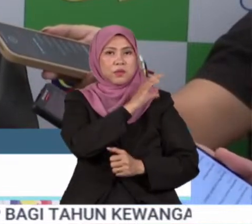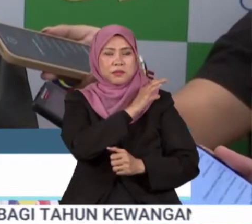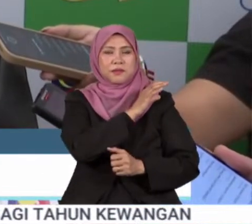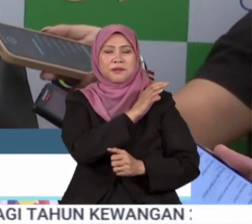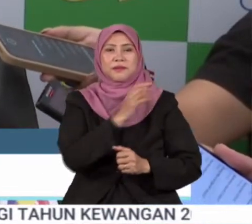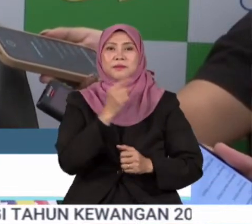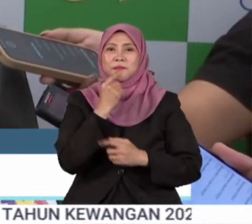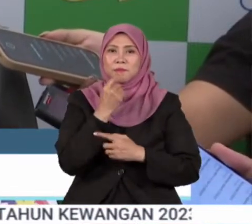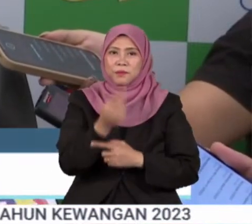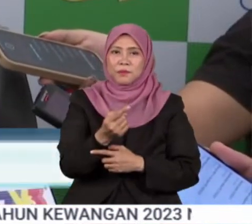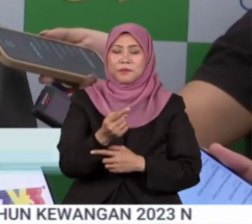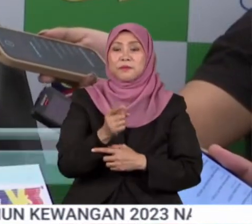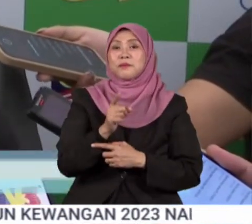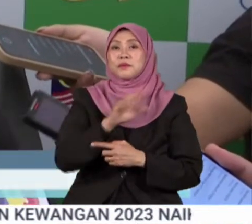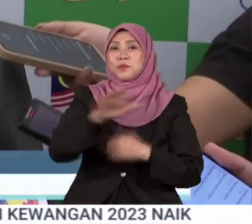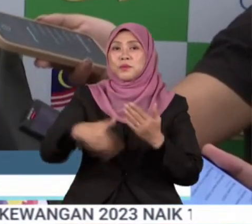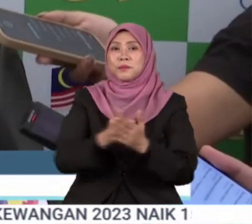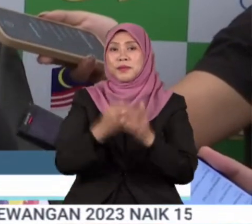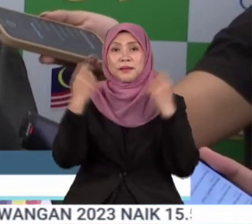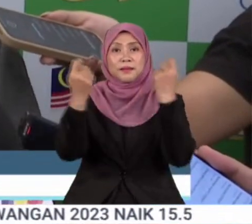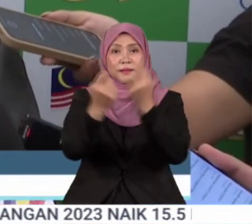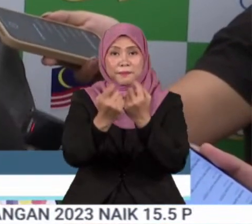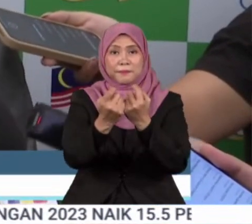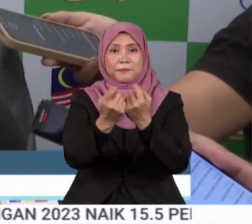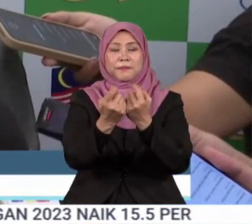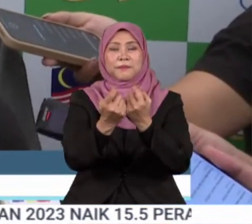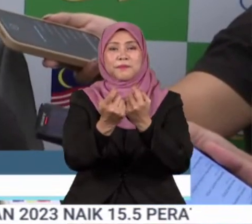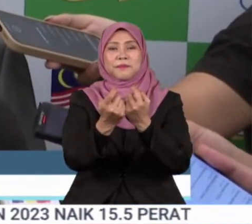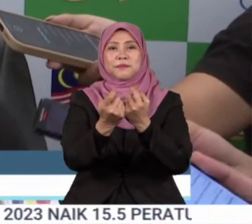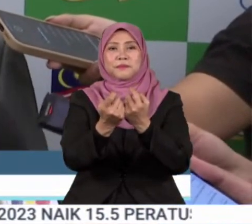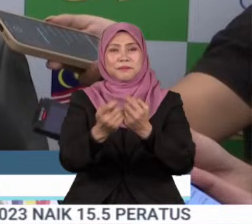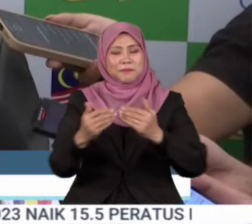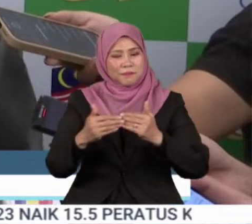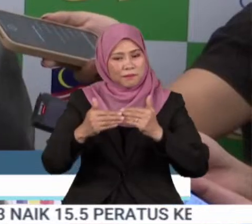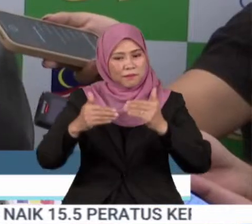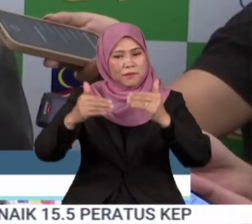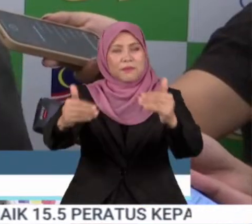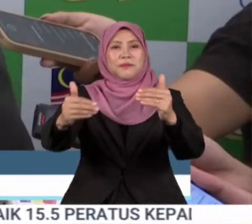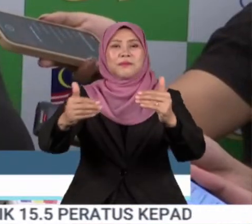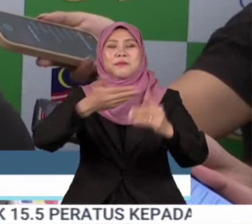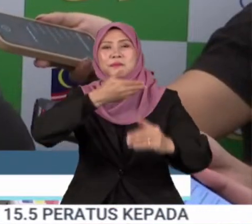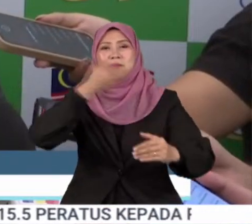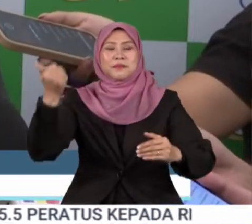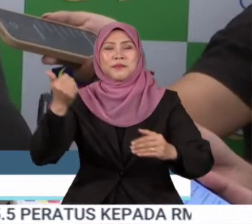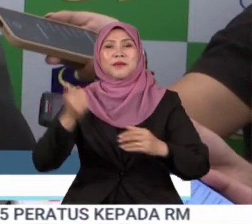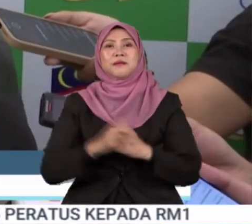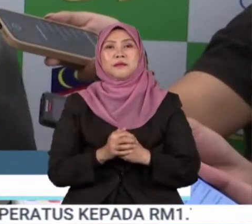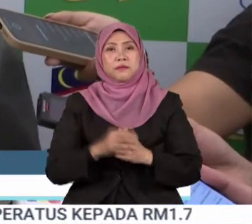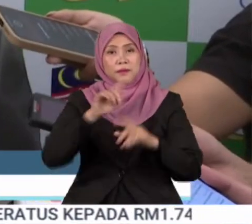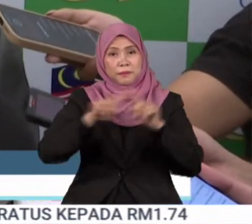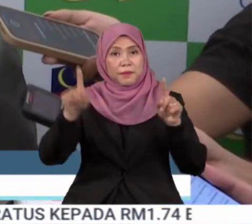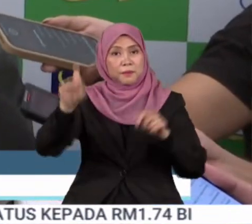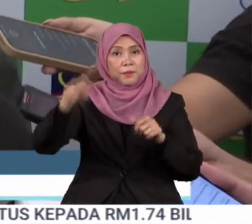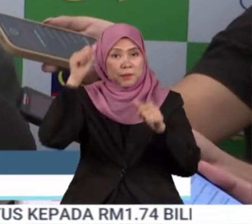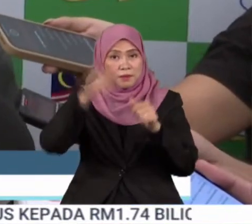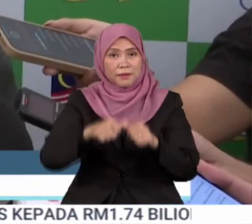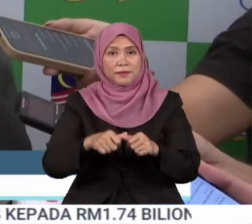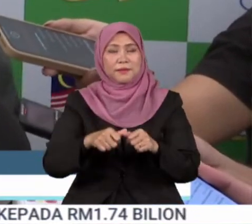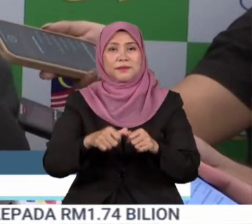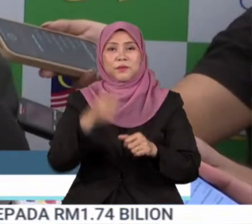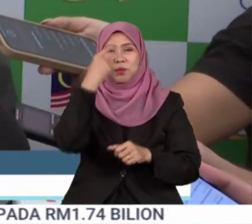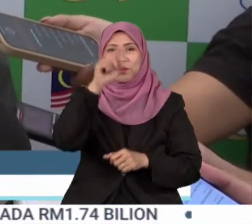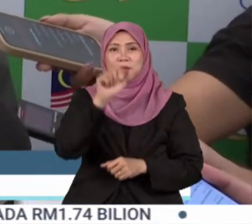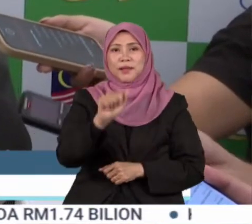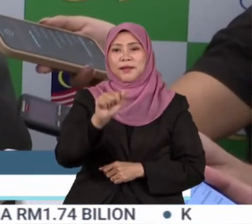mesti pastikan pasukan ni untuk mara lebih. Tapi perlu diingat, untuk